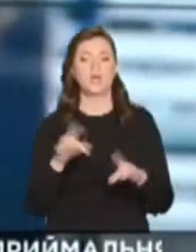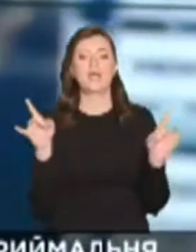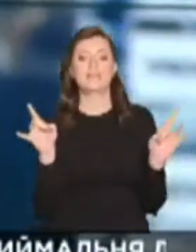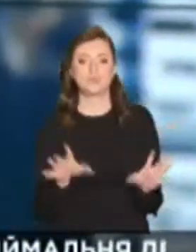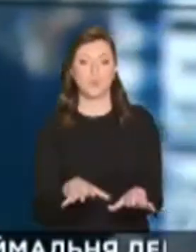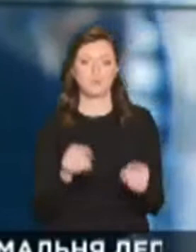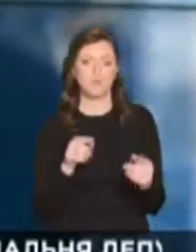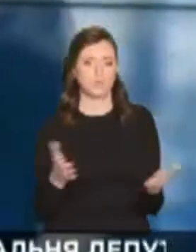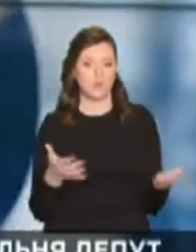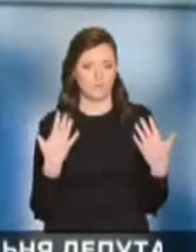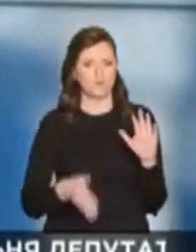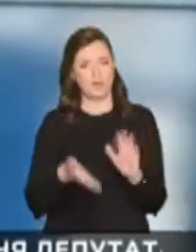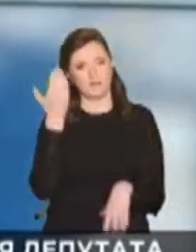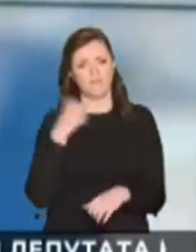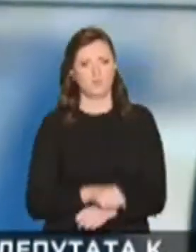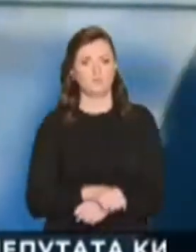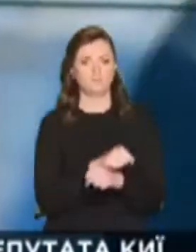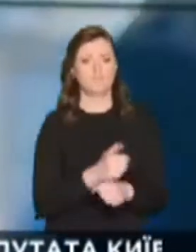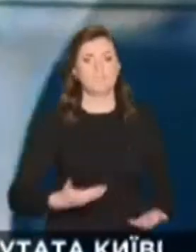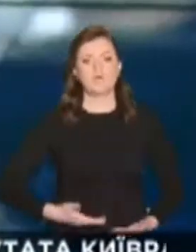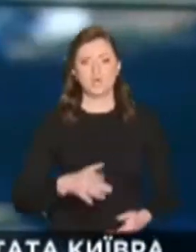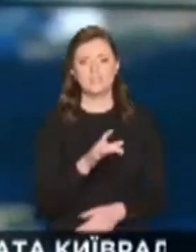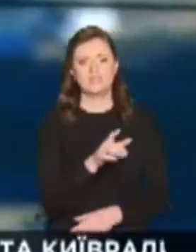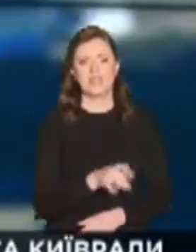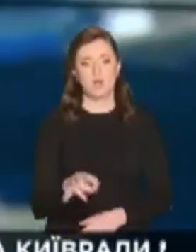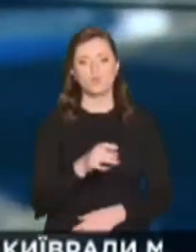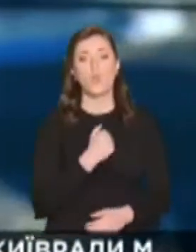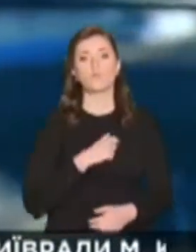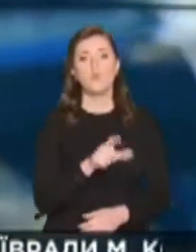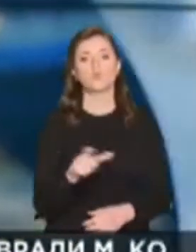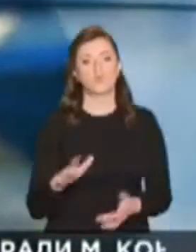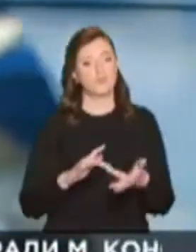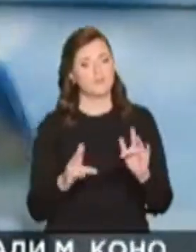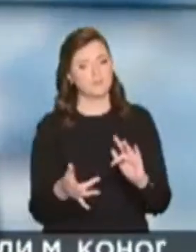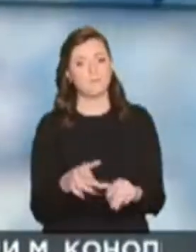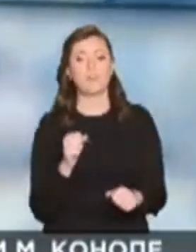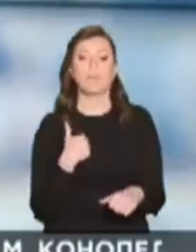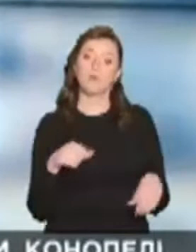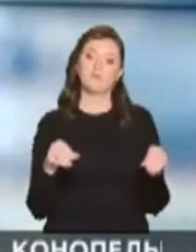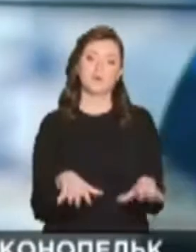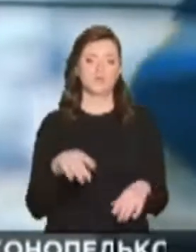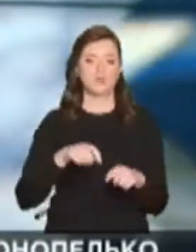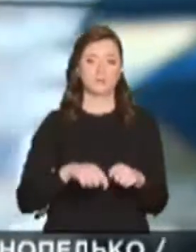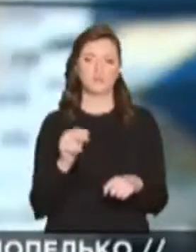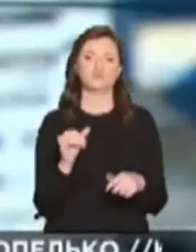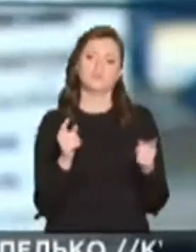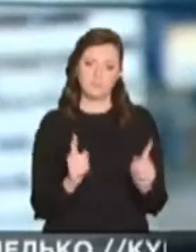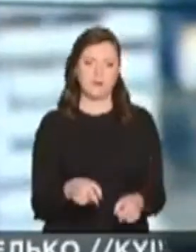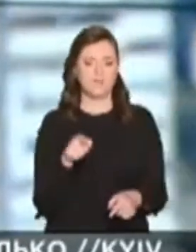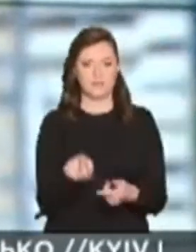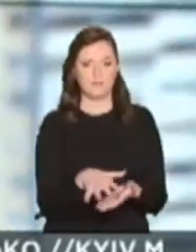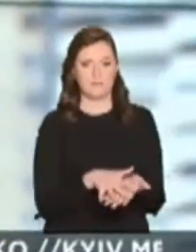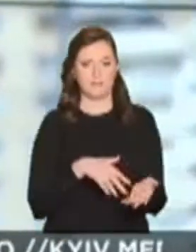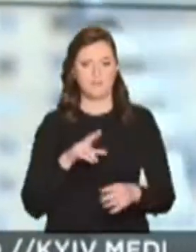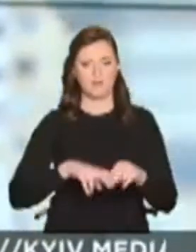ресторан, проти якого вже давно виступають мешканці району. Обурюються люди у соцмережах. А от ми вирішили перевірити, чи справді там